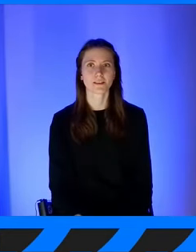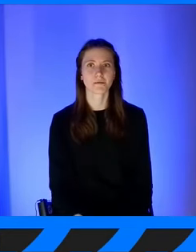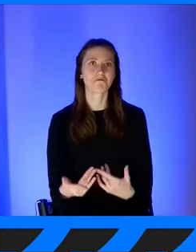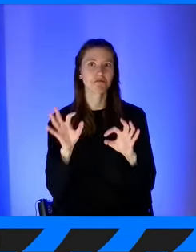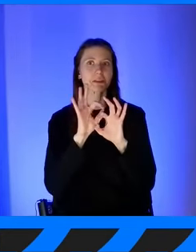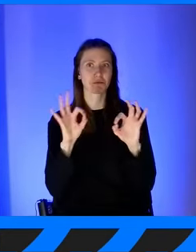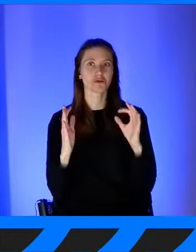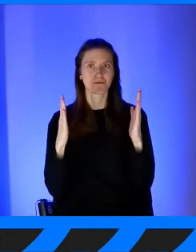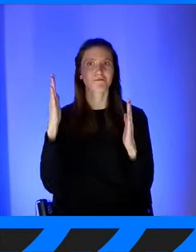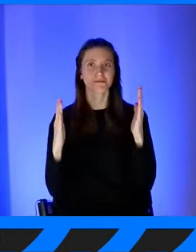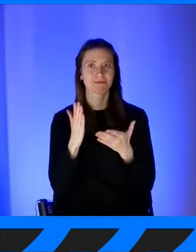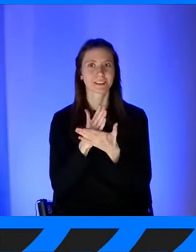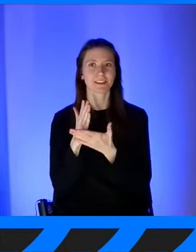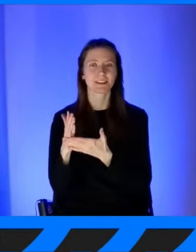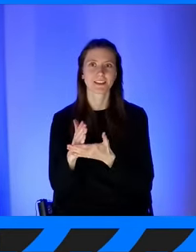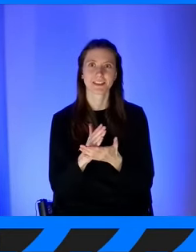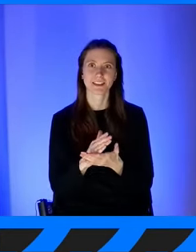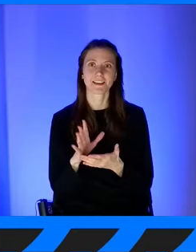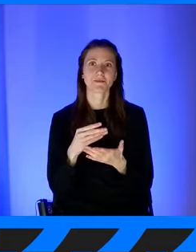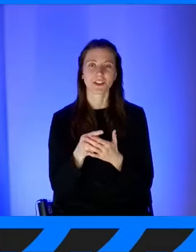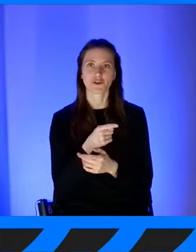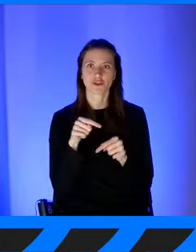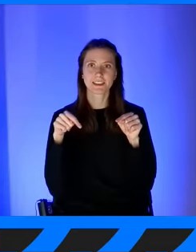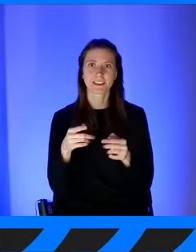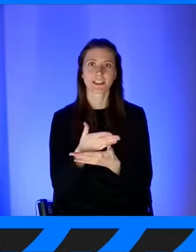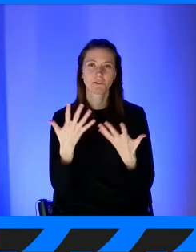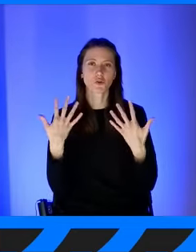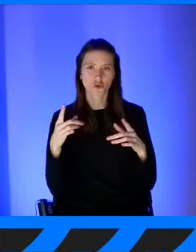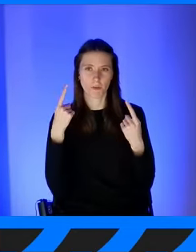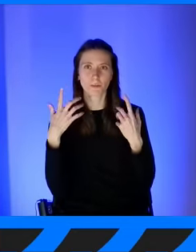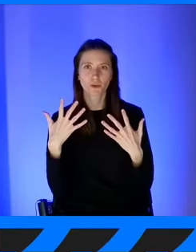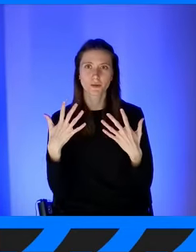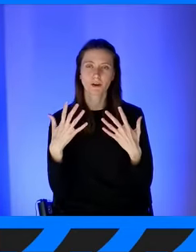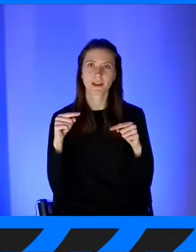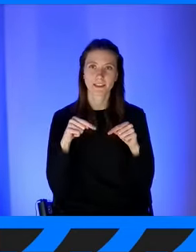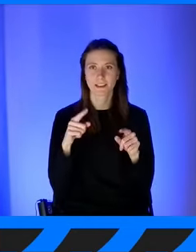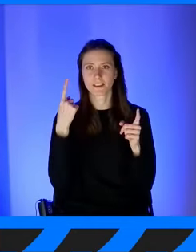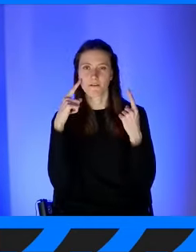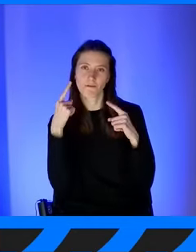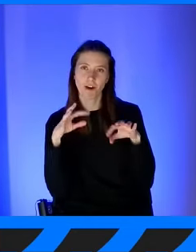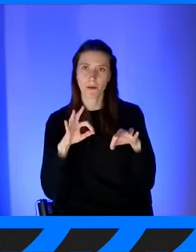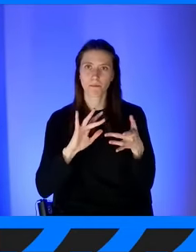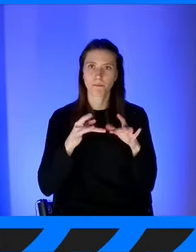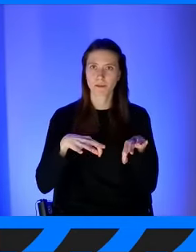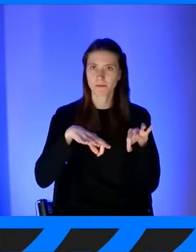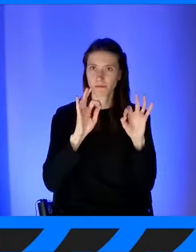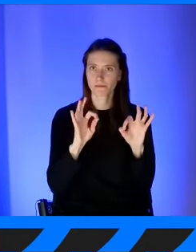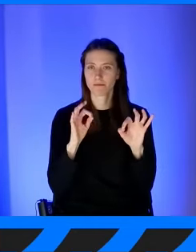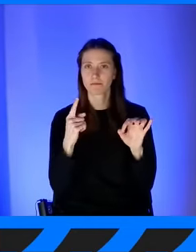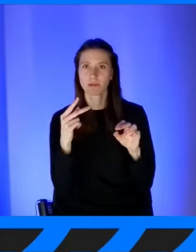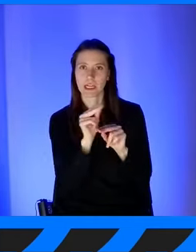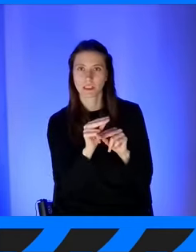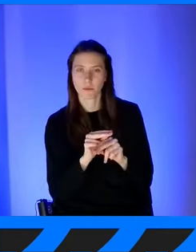замечательно значит здесь вы скорее всего понимаете там боле разработки Когда вы можете с каким-то удобным облаком поработать да то есть